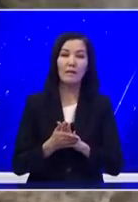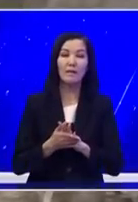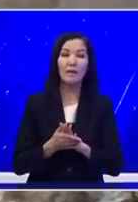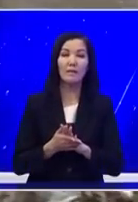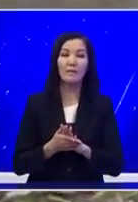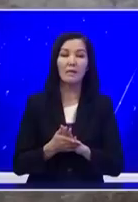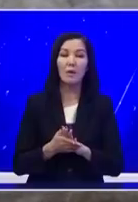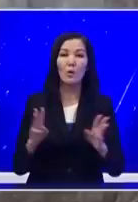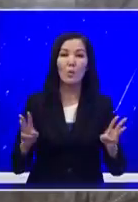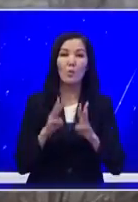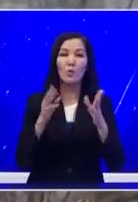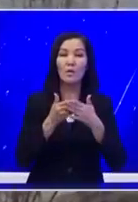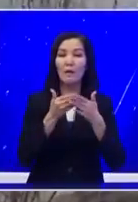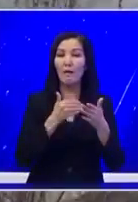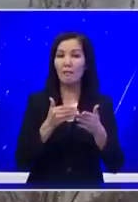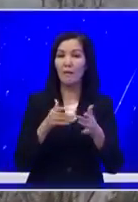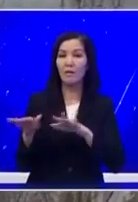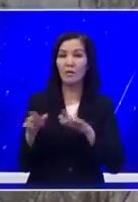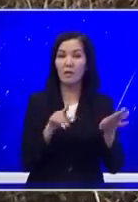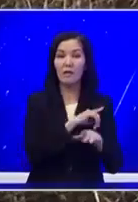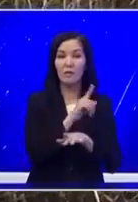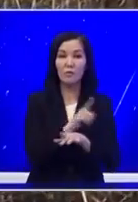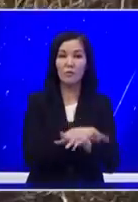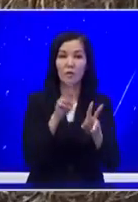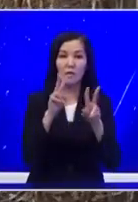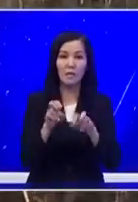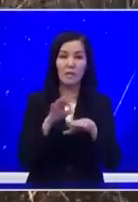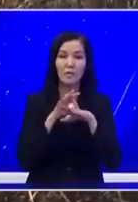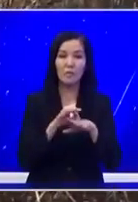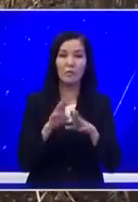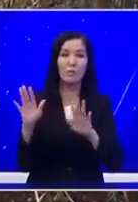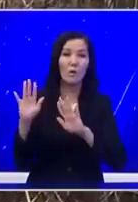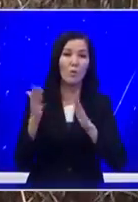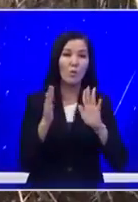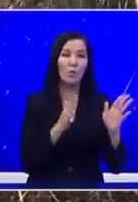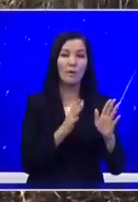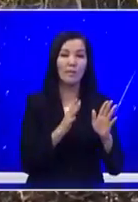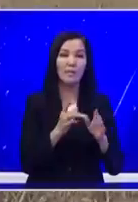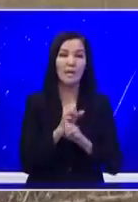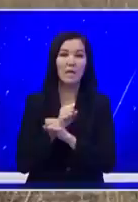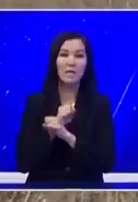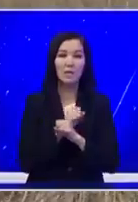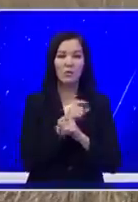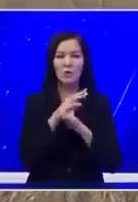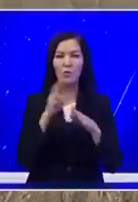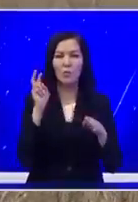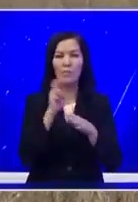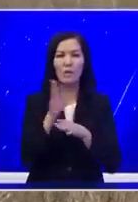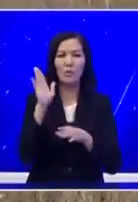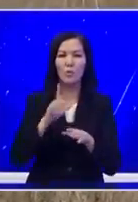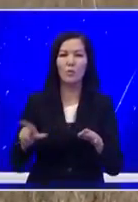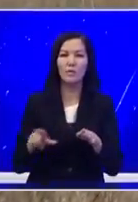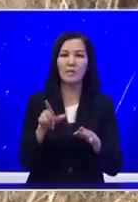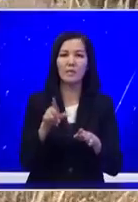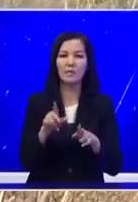жоқ. Өрттердің алдын алу шараларын күшейтті. Рейдтер өткізіп, ормандарды, тынаушылар көп баратын өзен алқаптарын